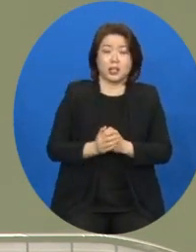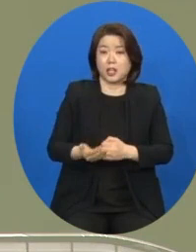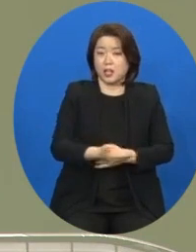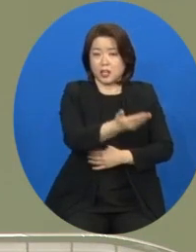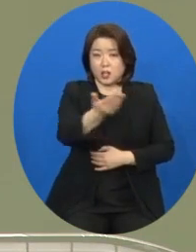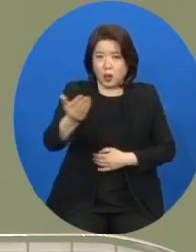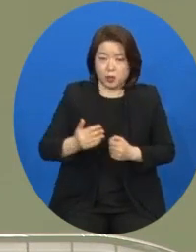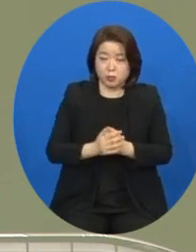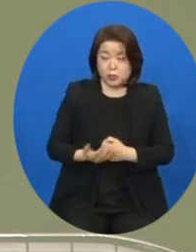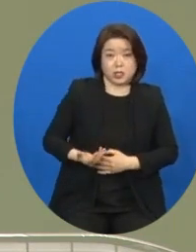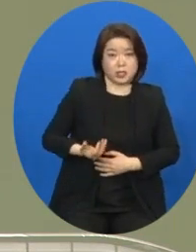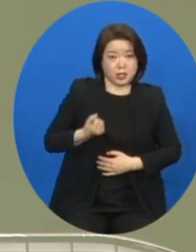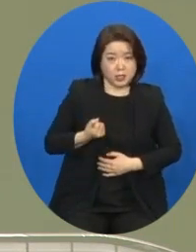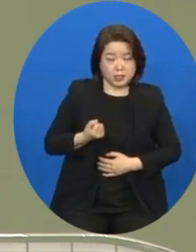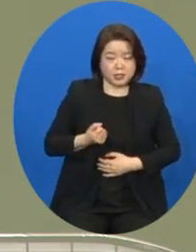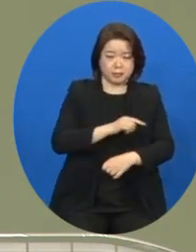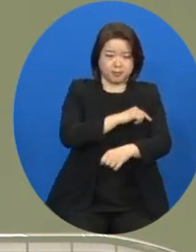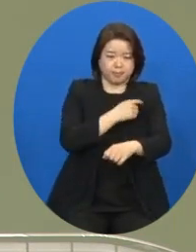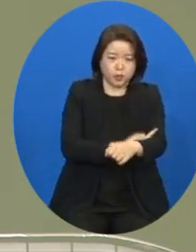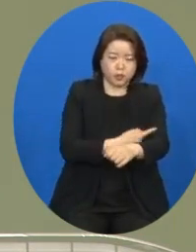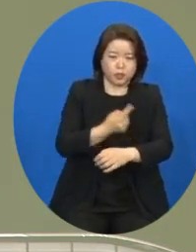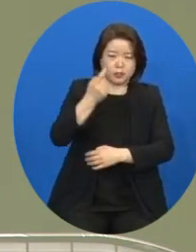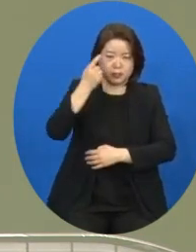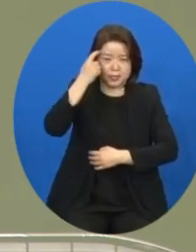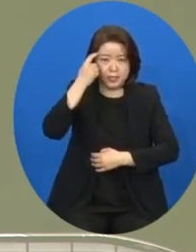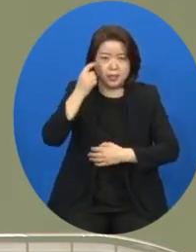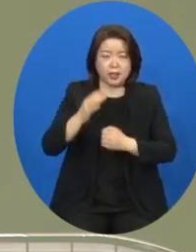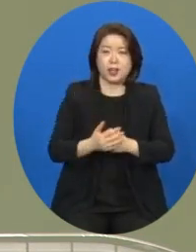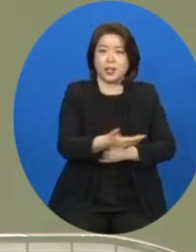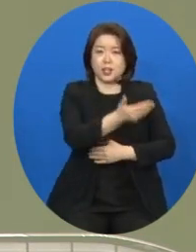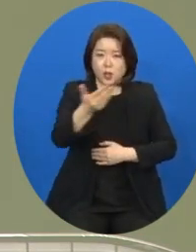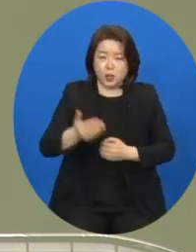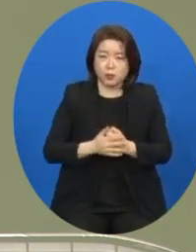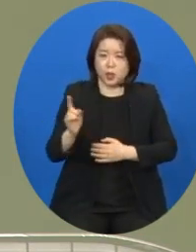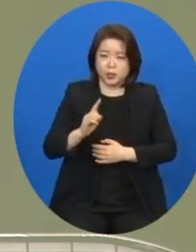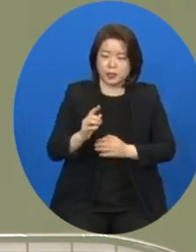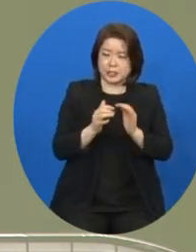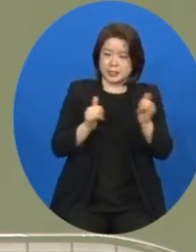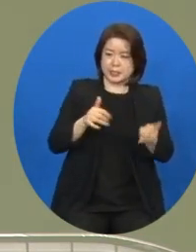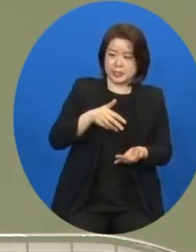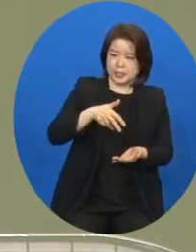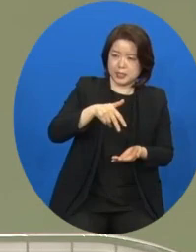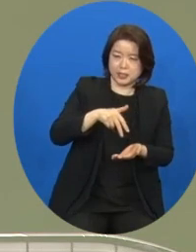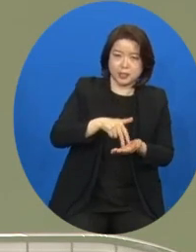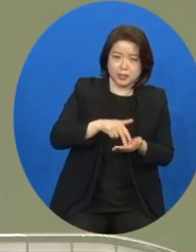여러분이 가지고 있는 능력, 생각, 여러분의 어떤 인간적인 면이